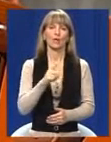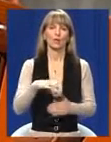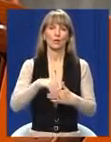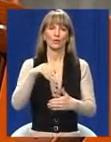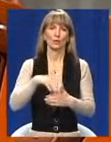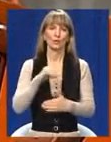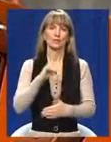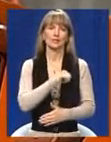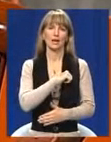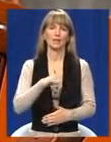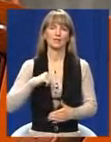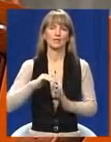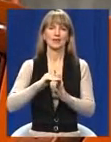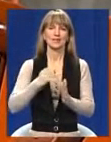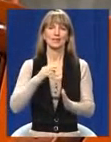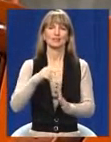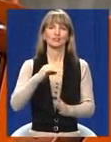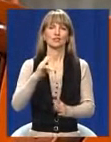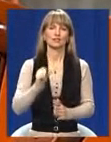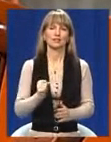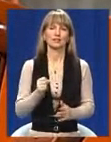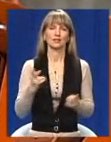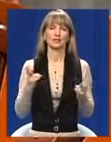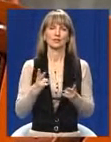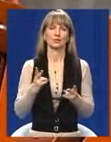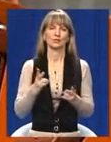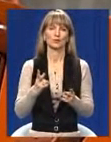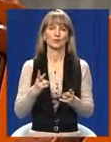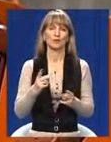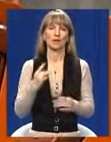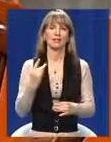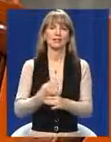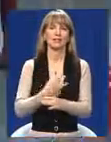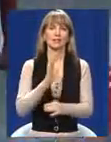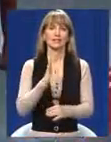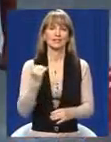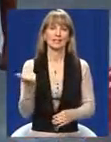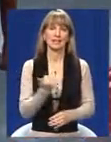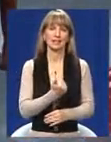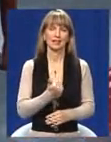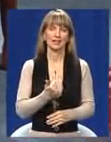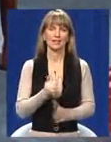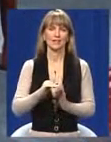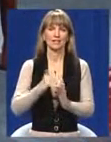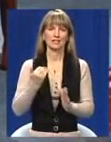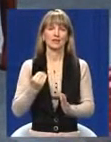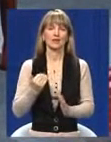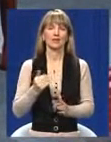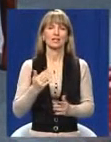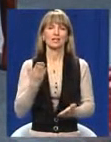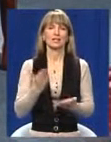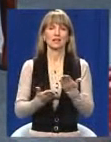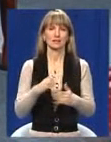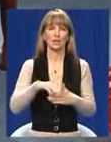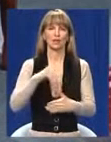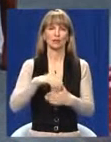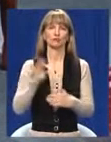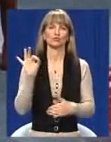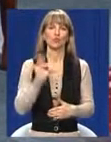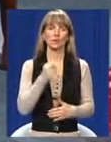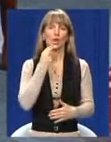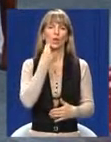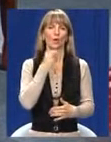кожну самостійну викликати джина, це ж треба раз в неділю. Ну, якщо так контрольні досить таки часто, ну, краще вже тоді в